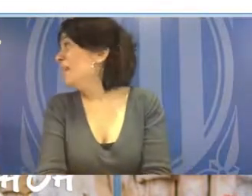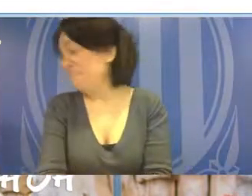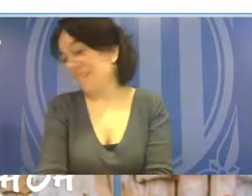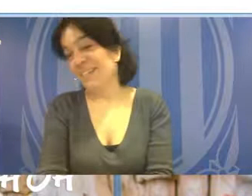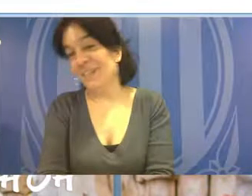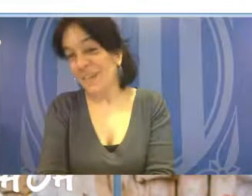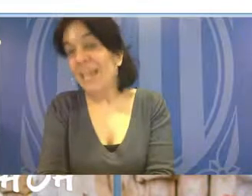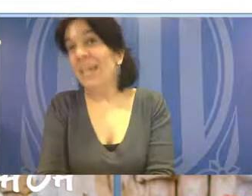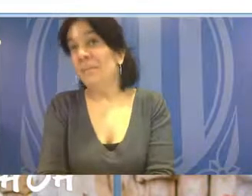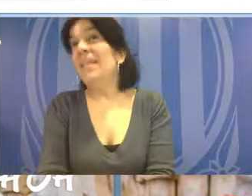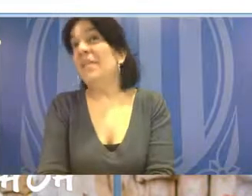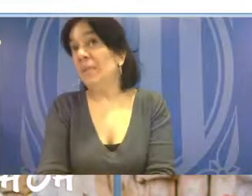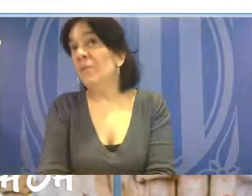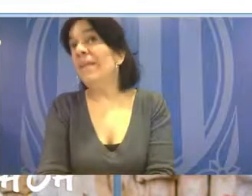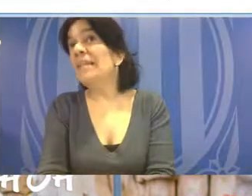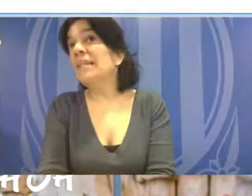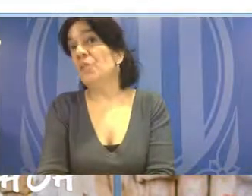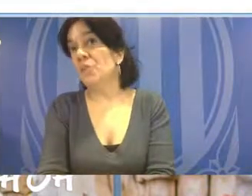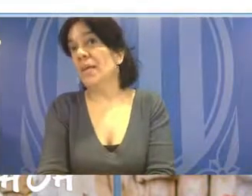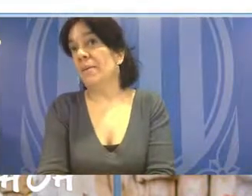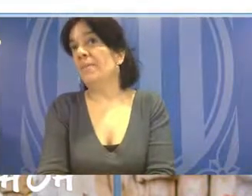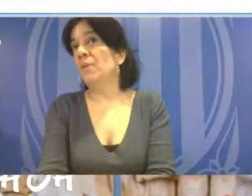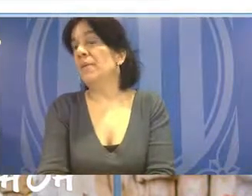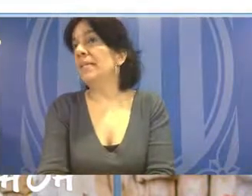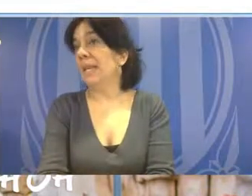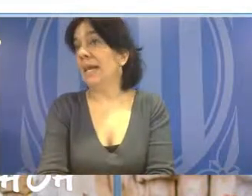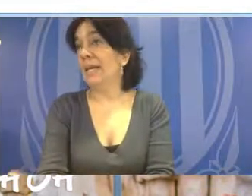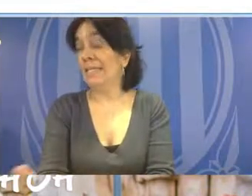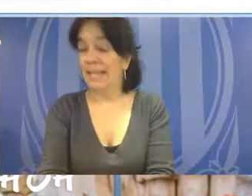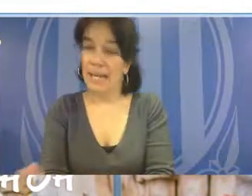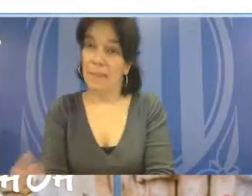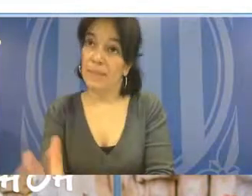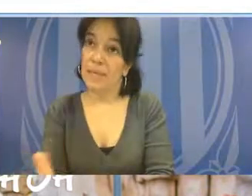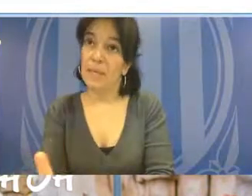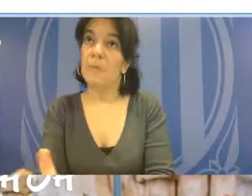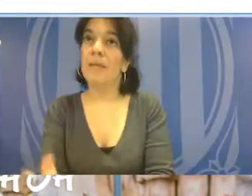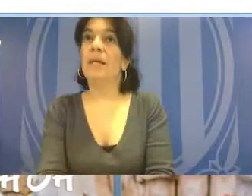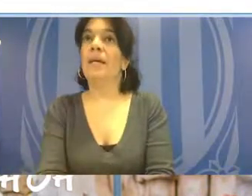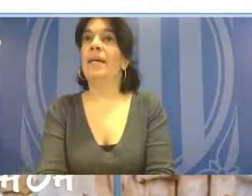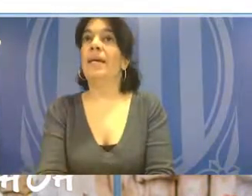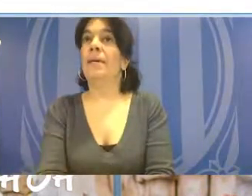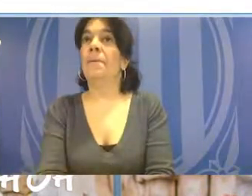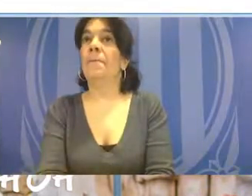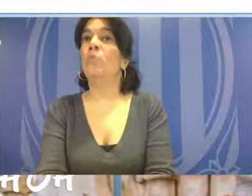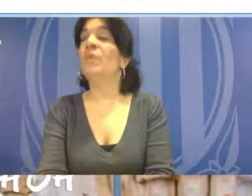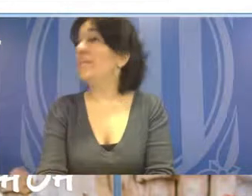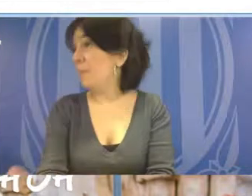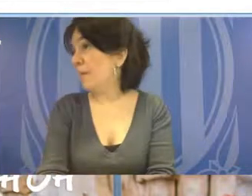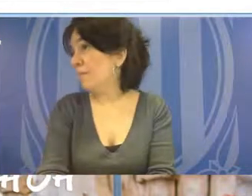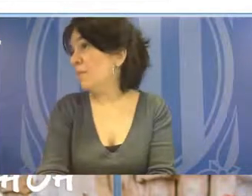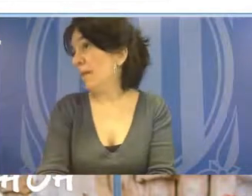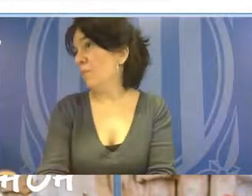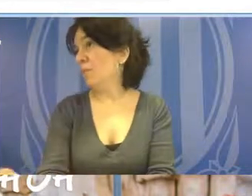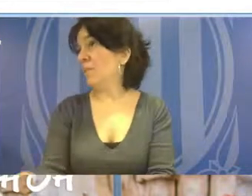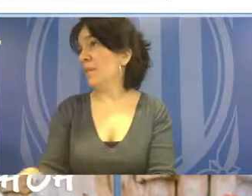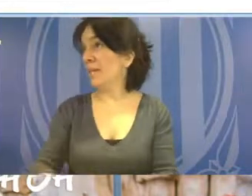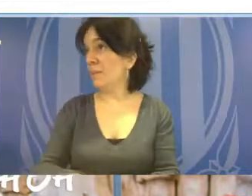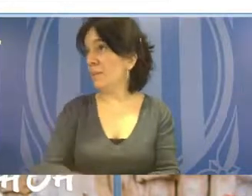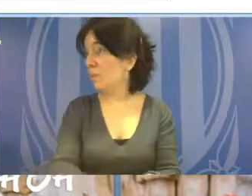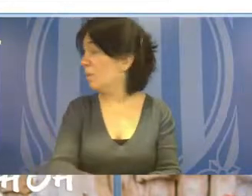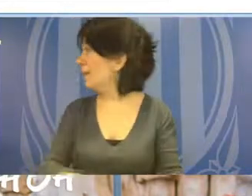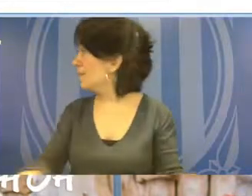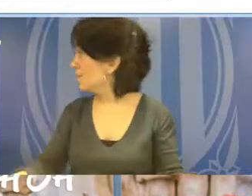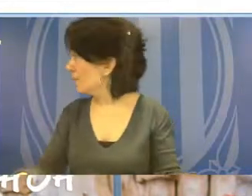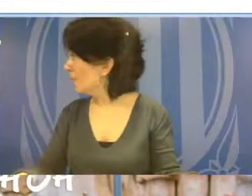estaria malament, no? De fet, una de les accions que vam fer d'un Instagram trip, un dels premis, perquè moltes vegades